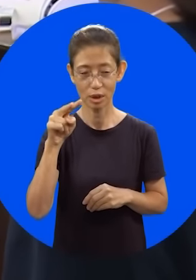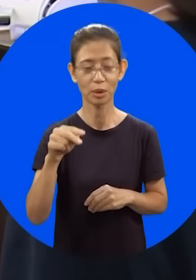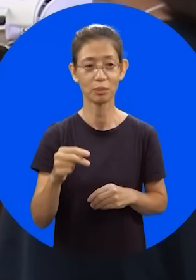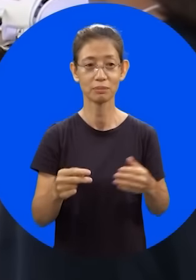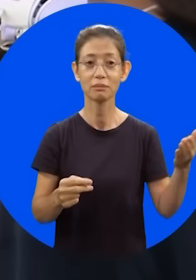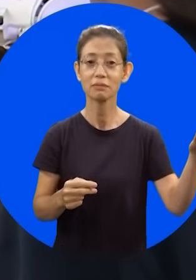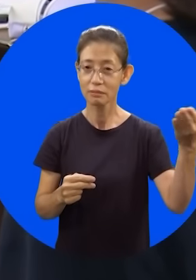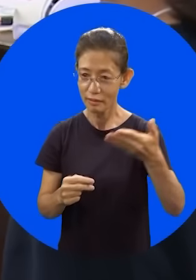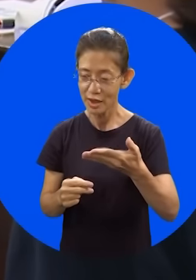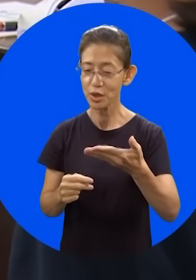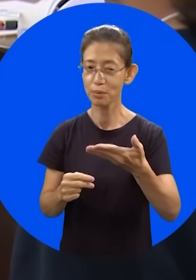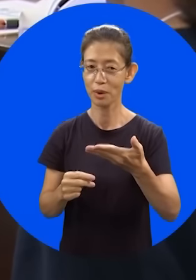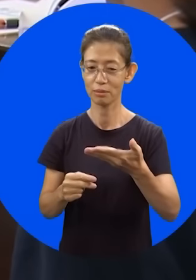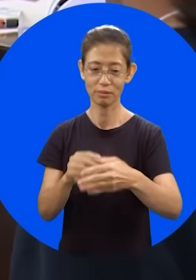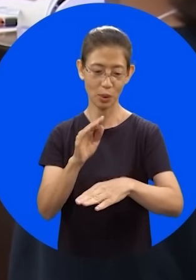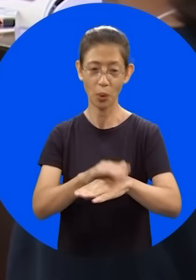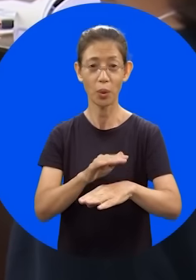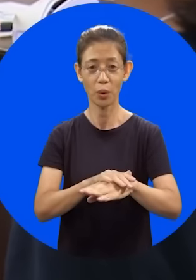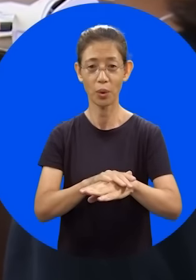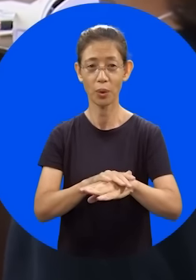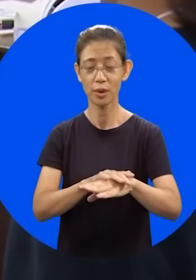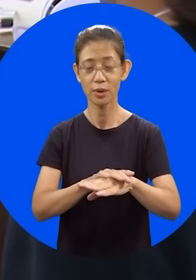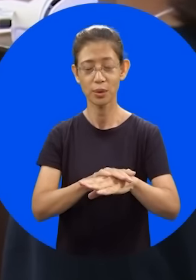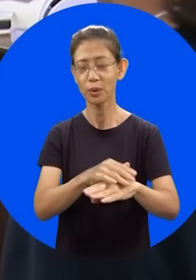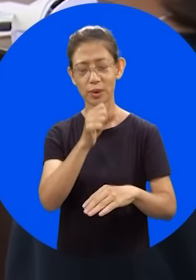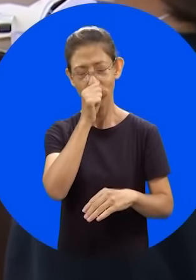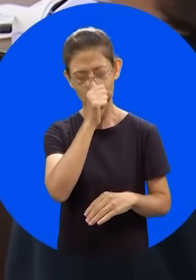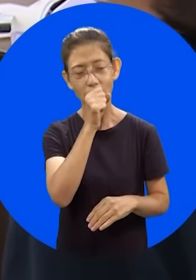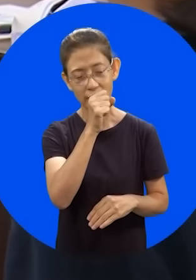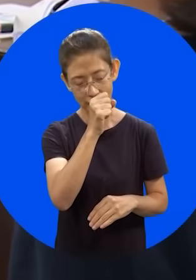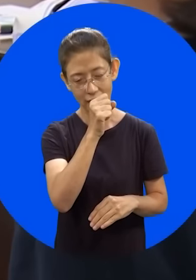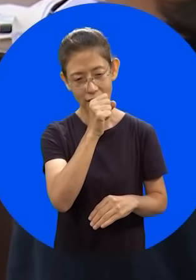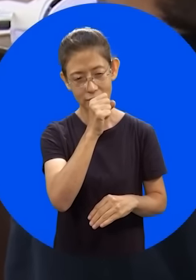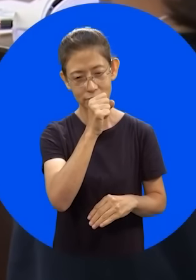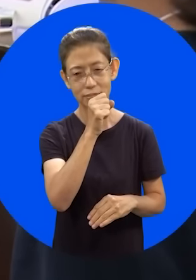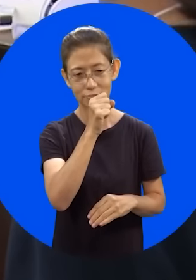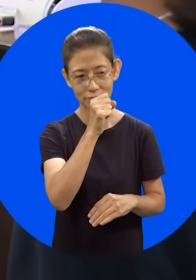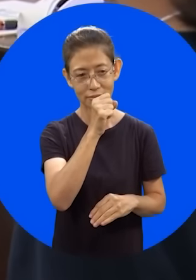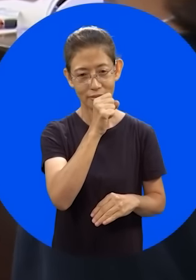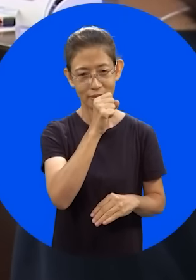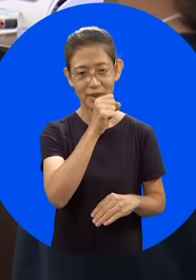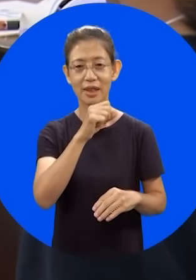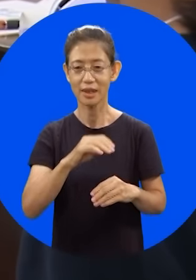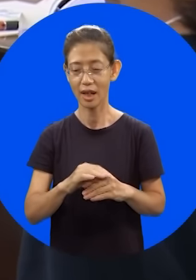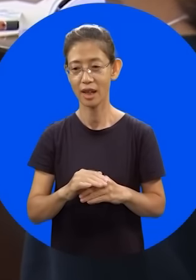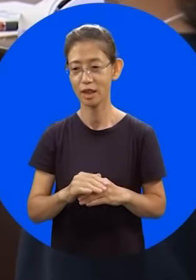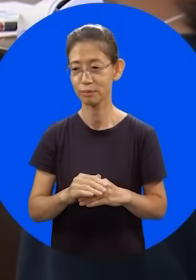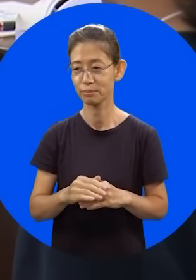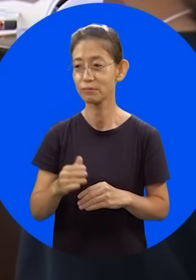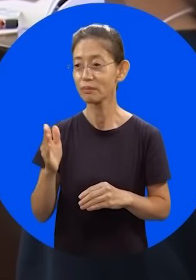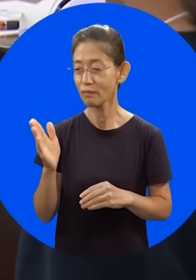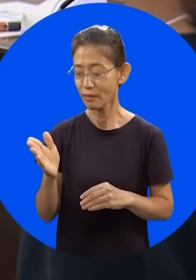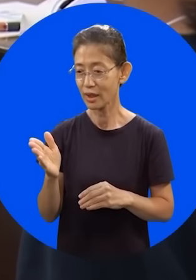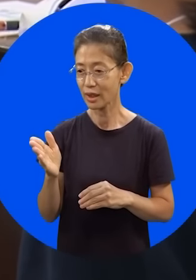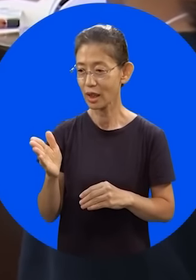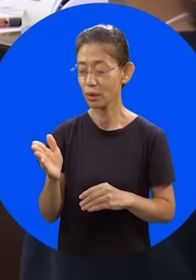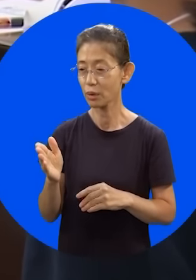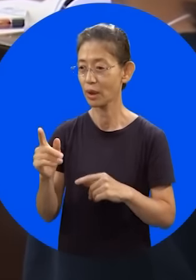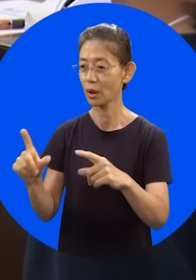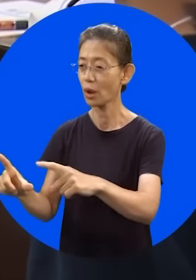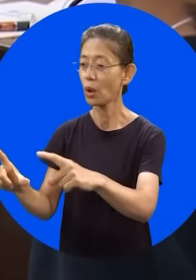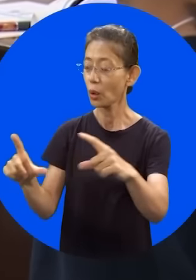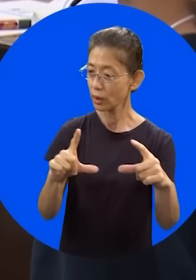の、前に質問したことに対してなんかその中から抜き取って質問してたし、ユウは、その1回質